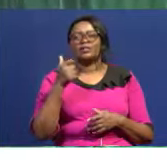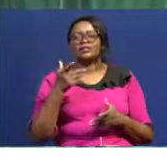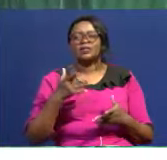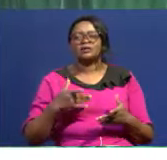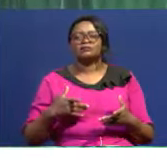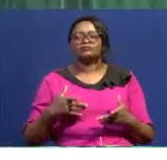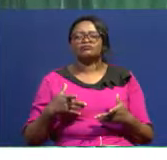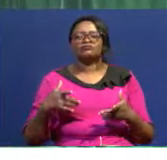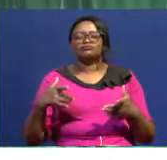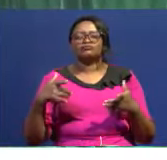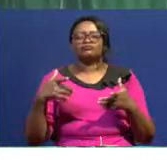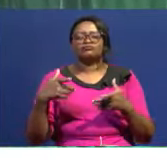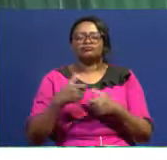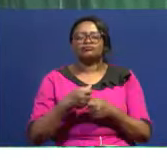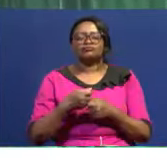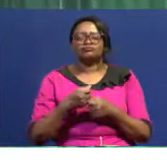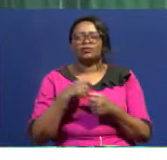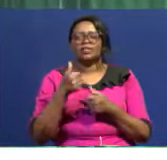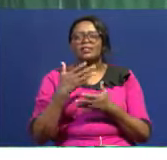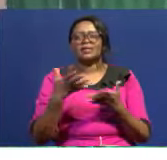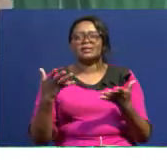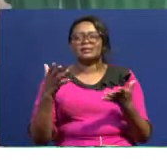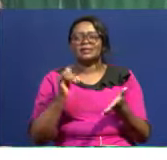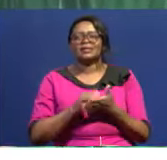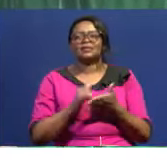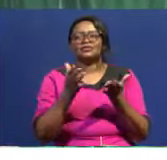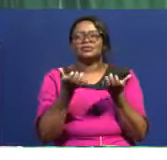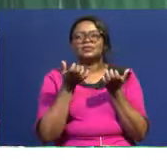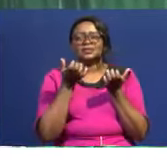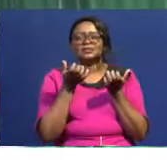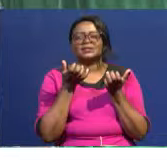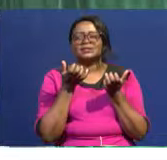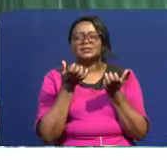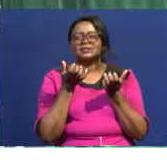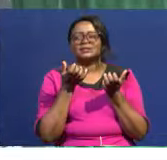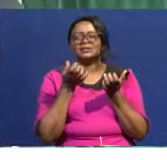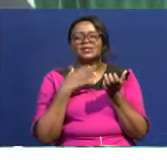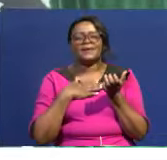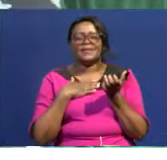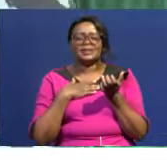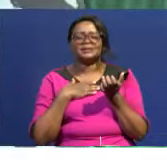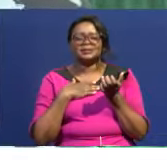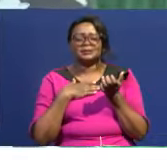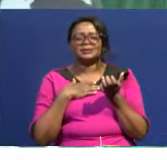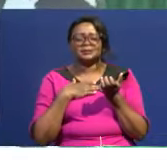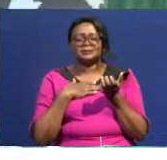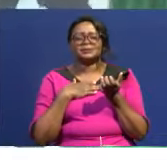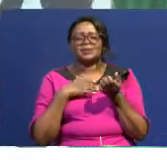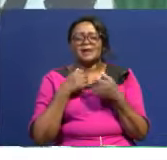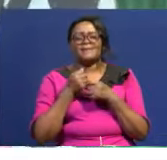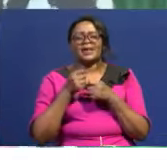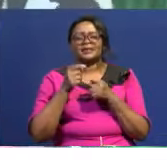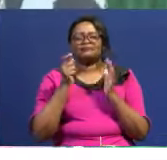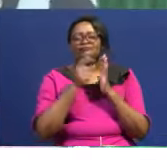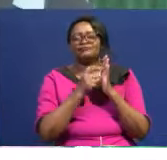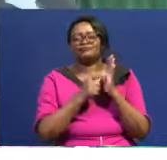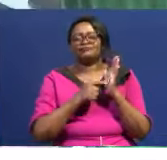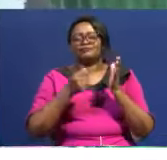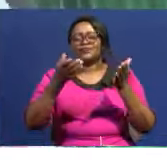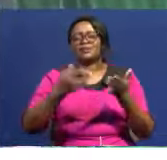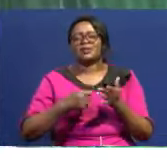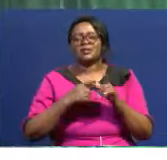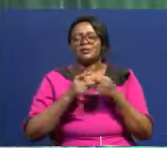mishipi ama equipment nyingine yoyote, tafadhali tengenezeni list mutuletee ili